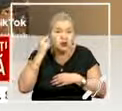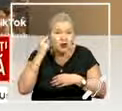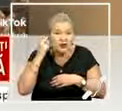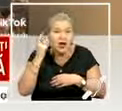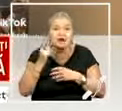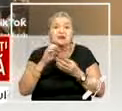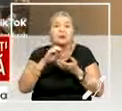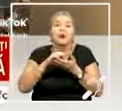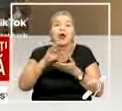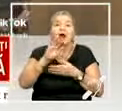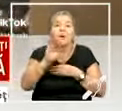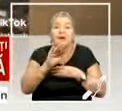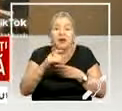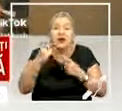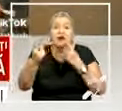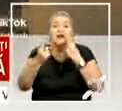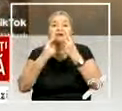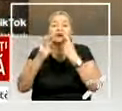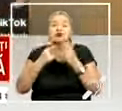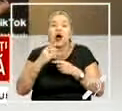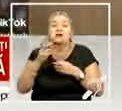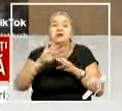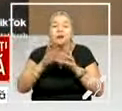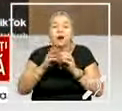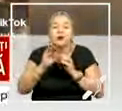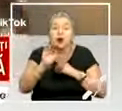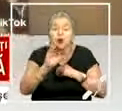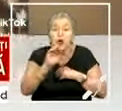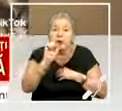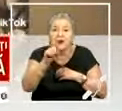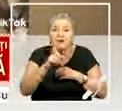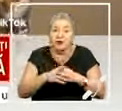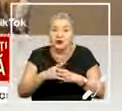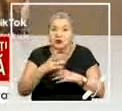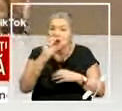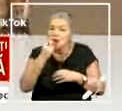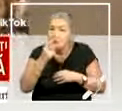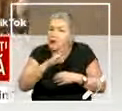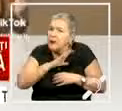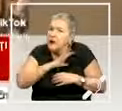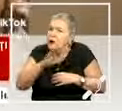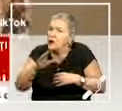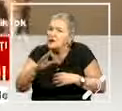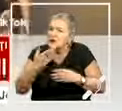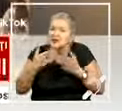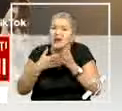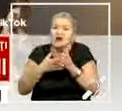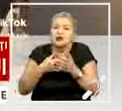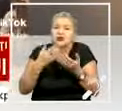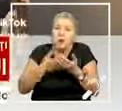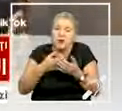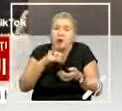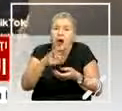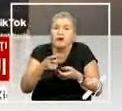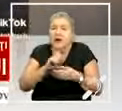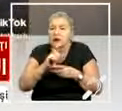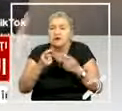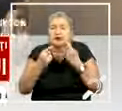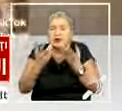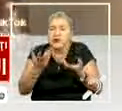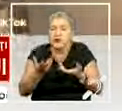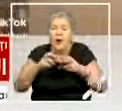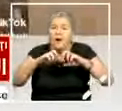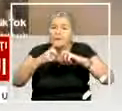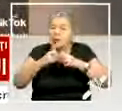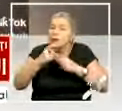pe copii, discutați cu copiii. Până la urmă vorbim de o dramă la care s-a ajuns tocmai din această cauză. Problemele